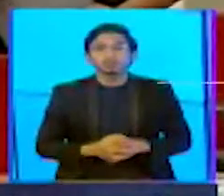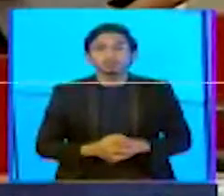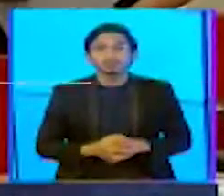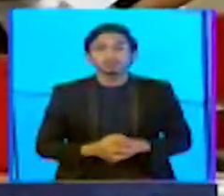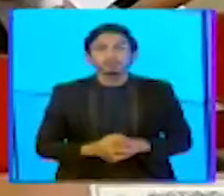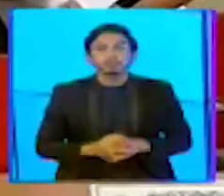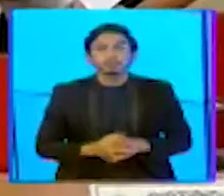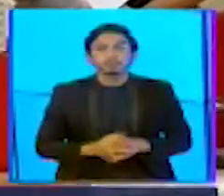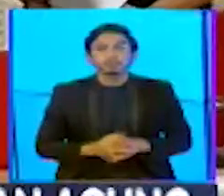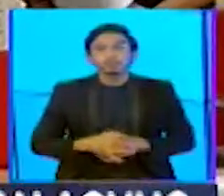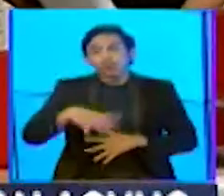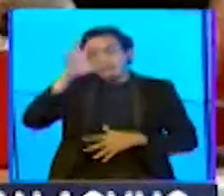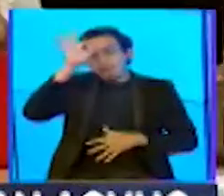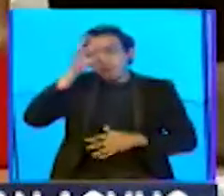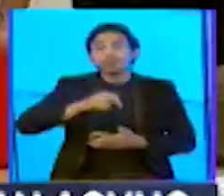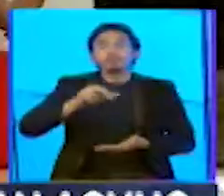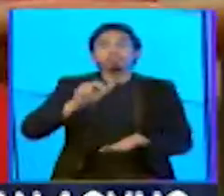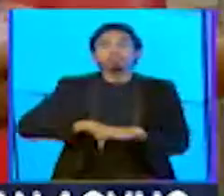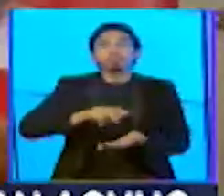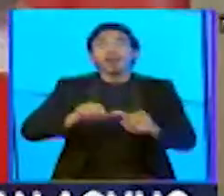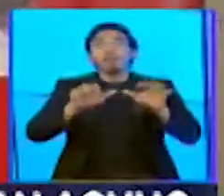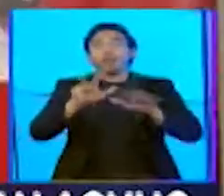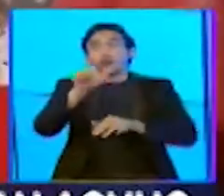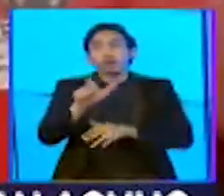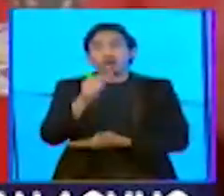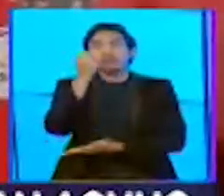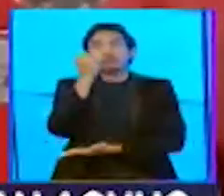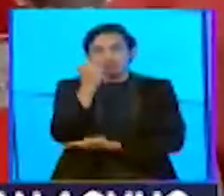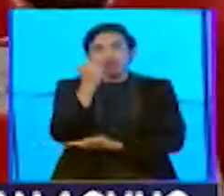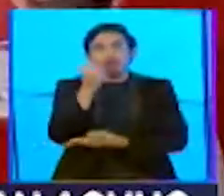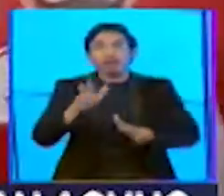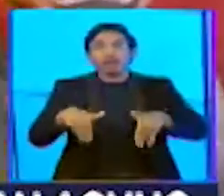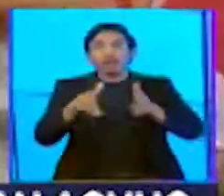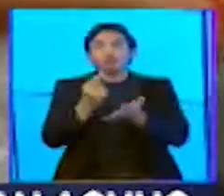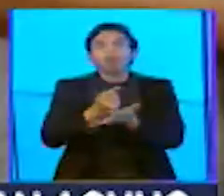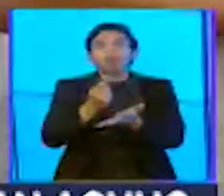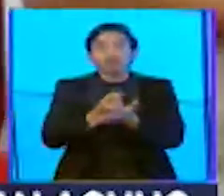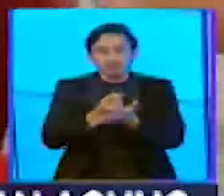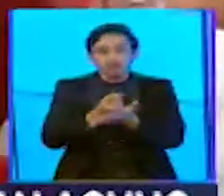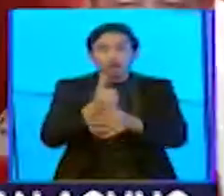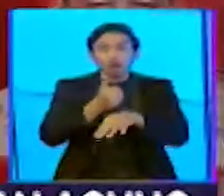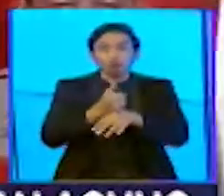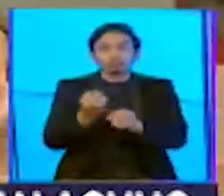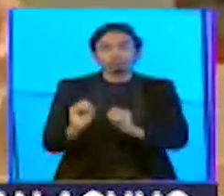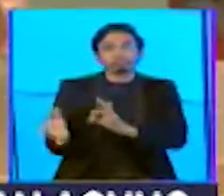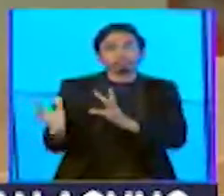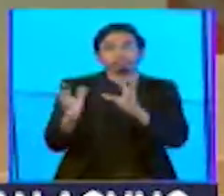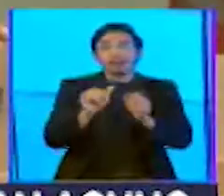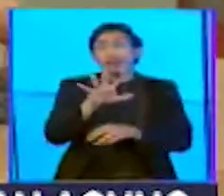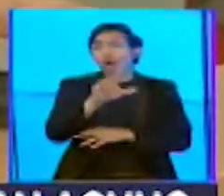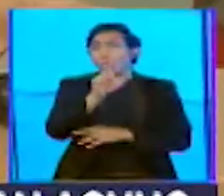Bareskrim Polri akhirnya menetapkan 8 tersangka kasus kebakaran gedung Kejagung. 5 diantaranya adalah tukang bangunan.